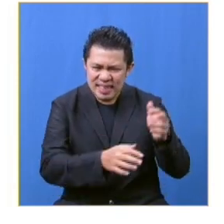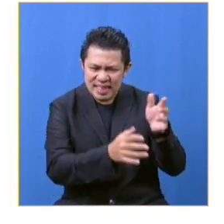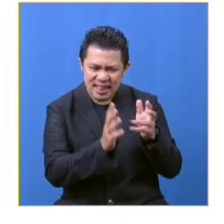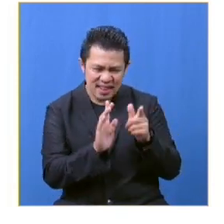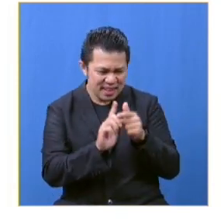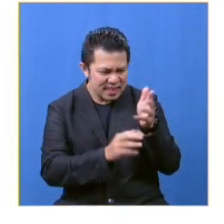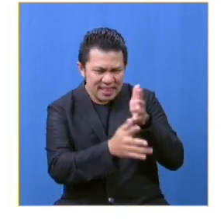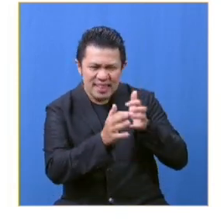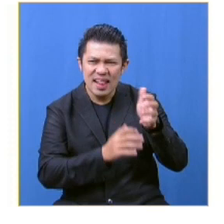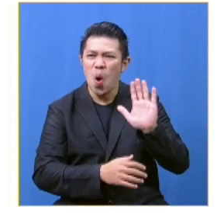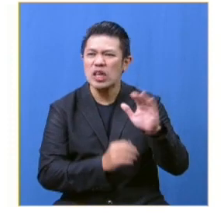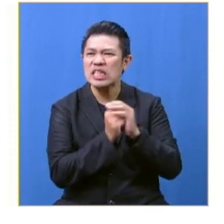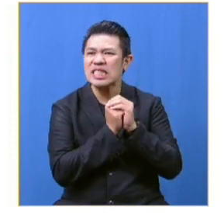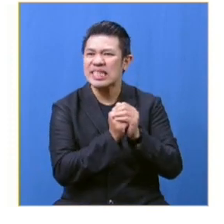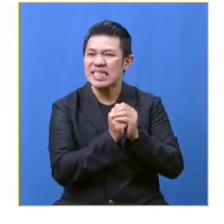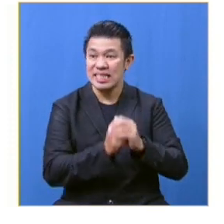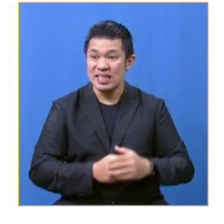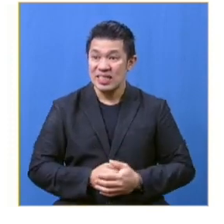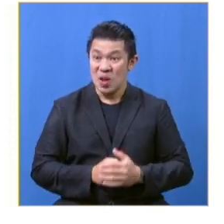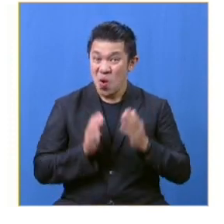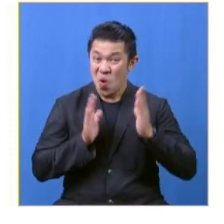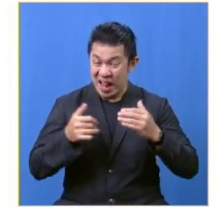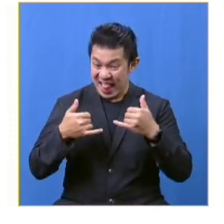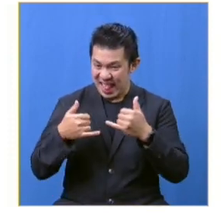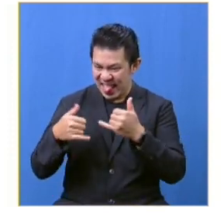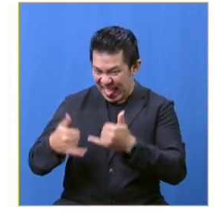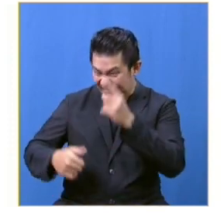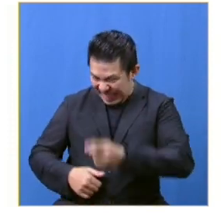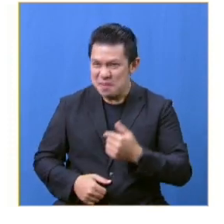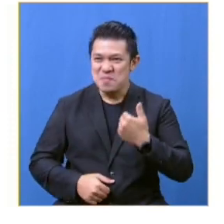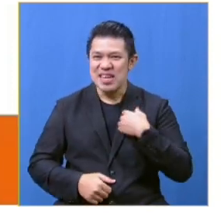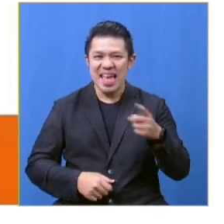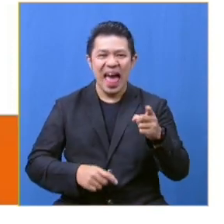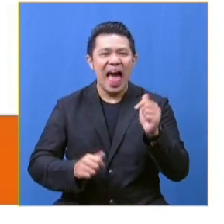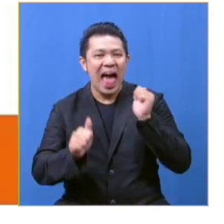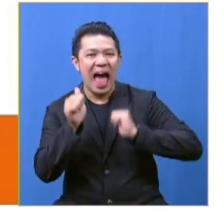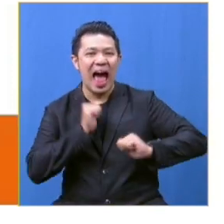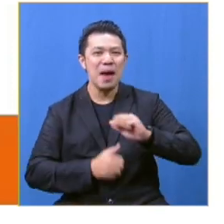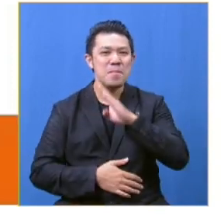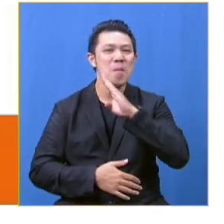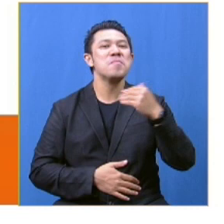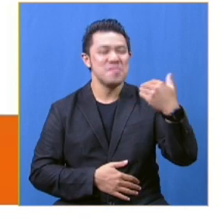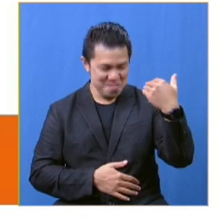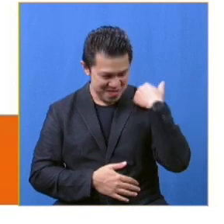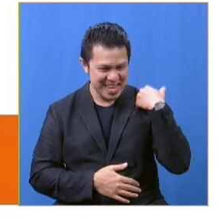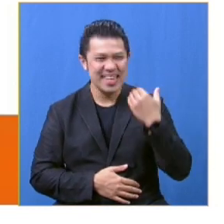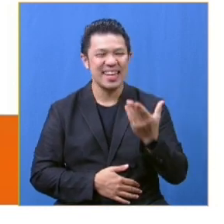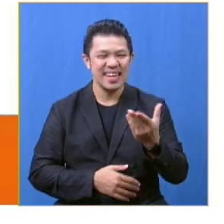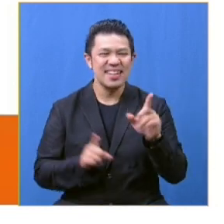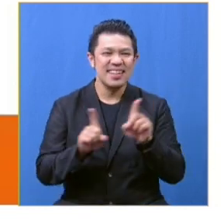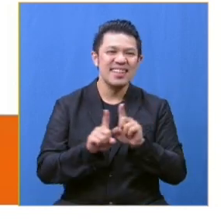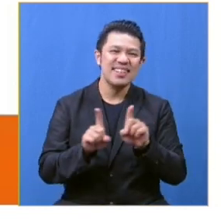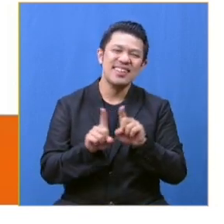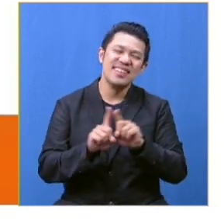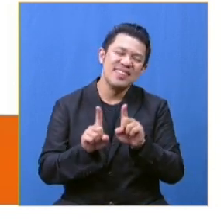คือคนที่เขาเล่นดนตรีจริงอ่ะก็มีค่ะแต่คนที่เล่นมุกแบบนี้ก็เยอะเหมือนกันค่ะ ค่ะก็เหมือนร้องเพลงแล้วลิป